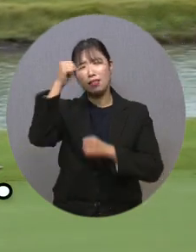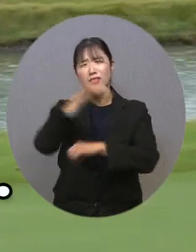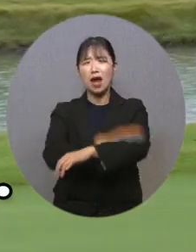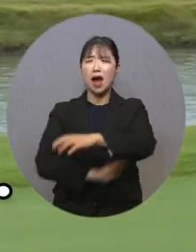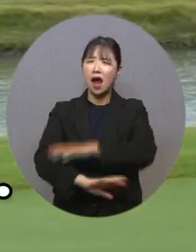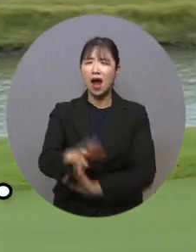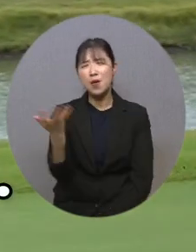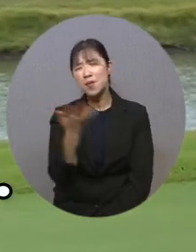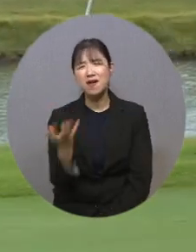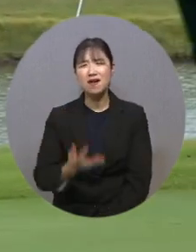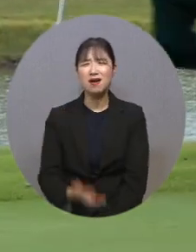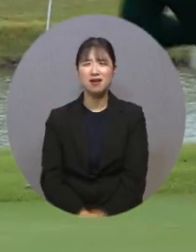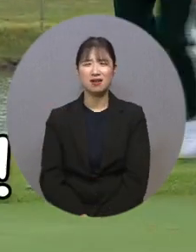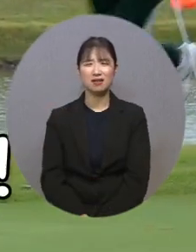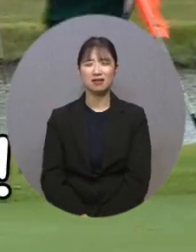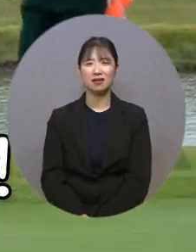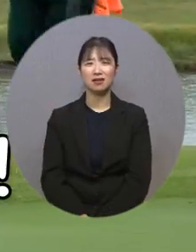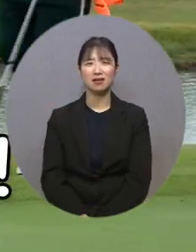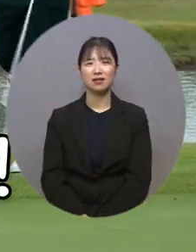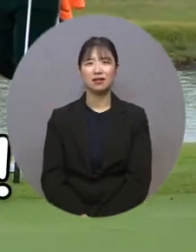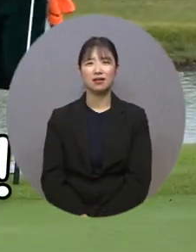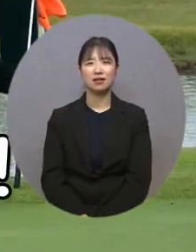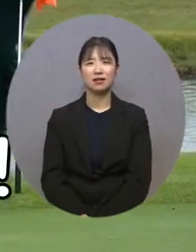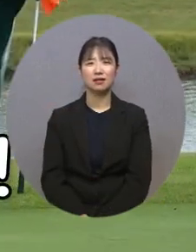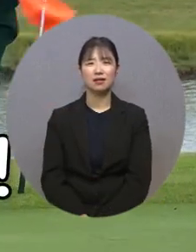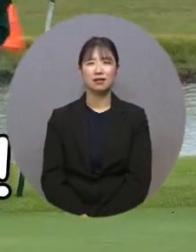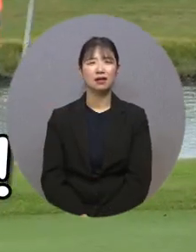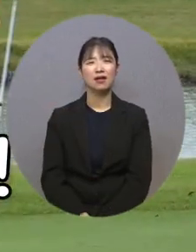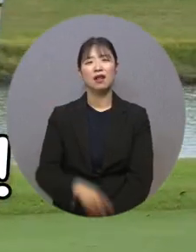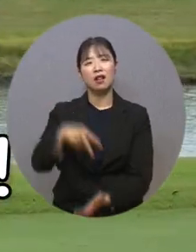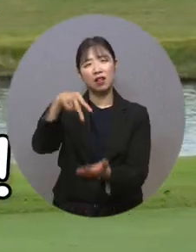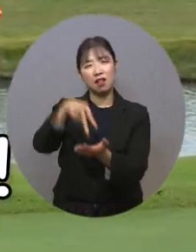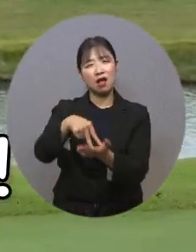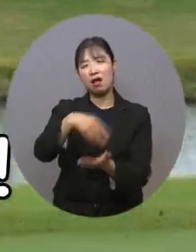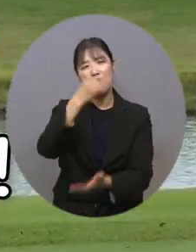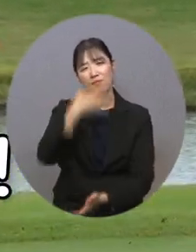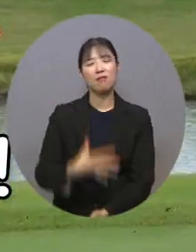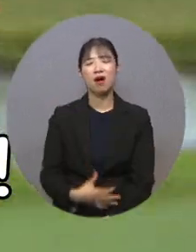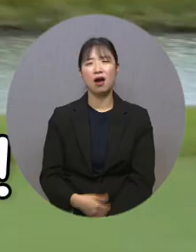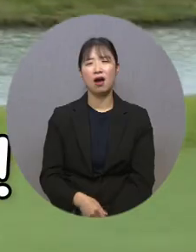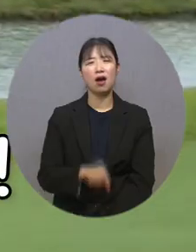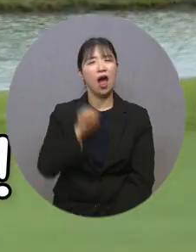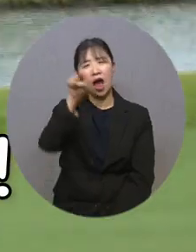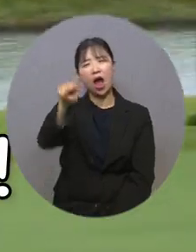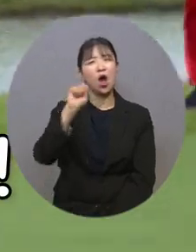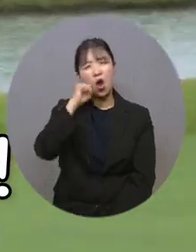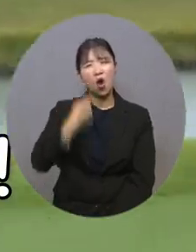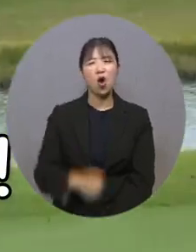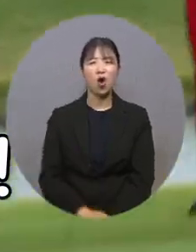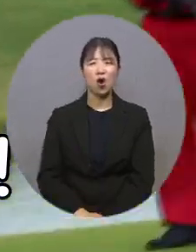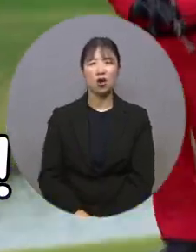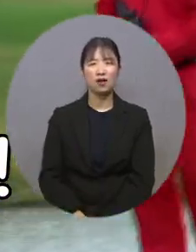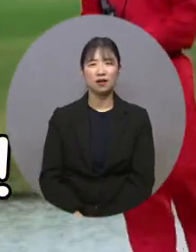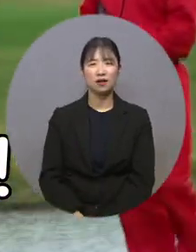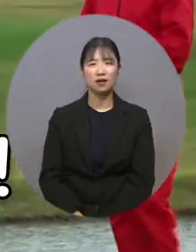그러니까. 하는 게 더 힘들어. 형님 더 힘들어. 저기까지 못 가겠어.